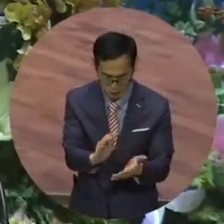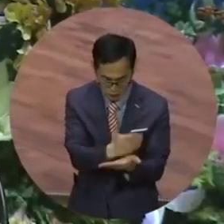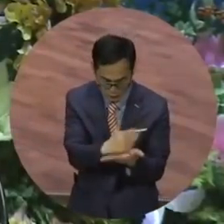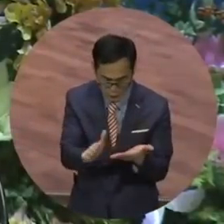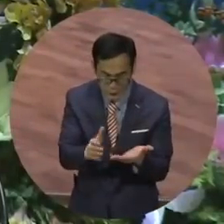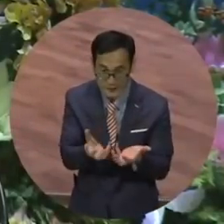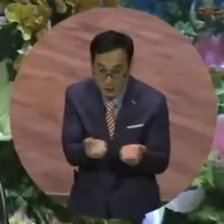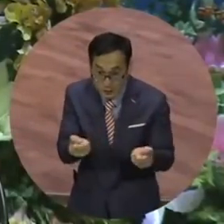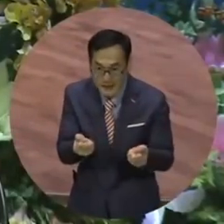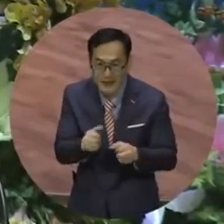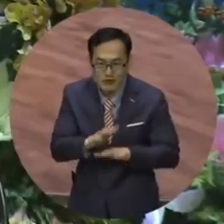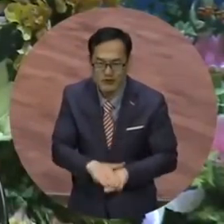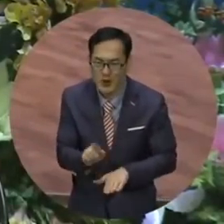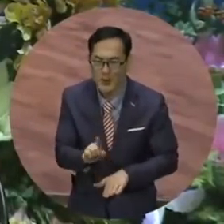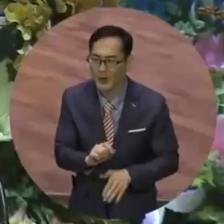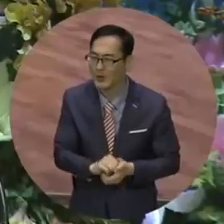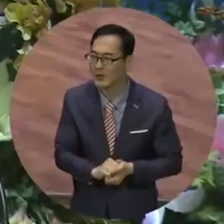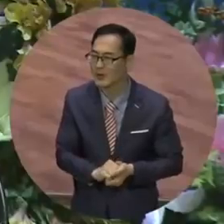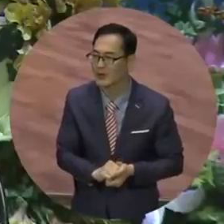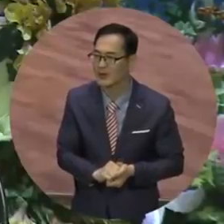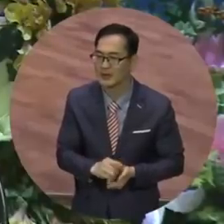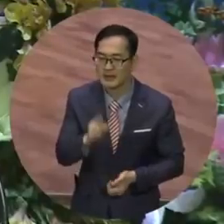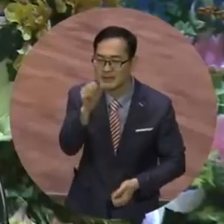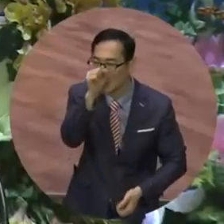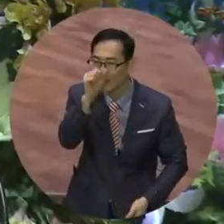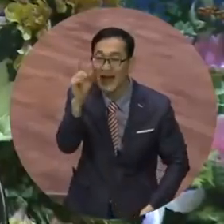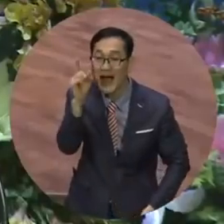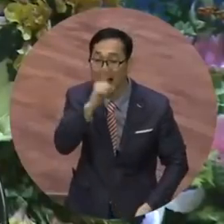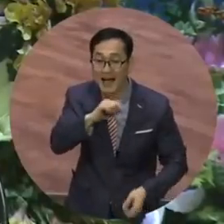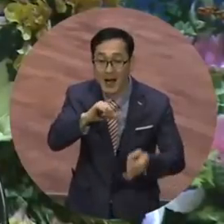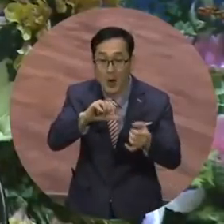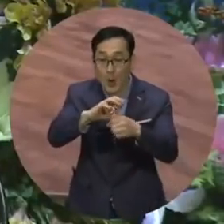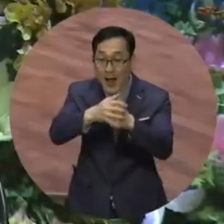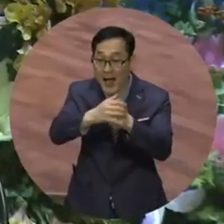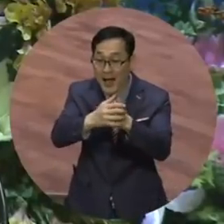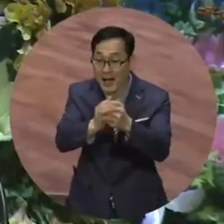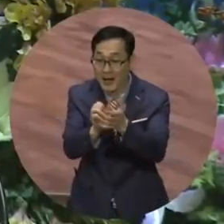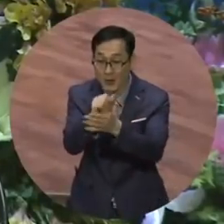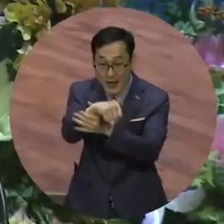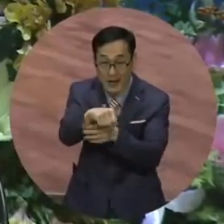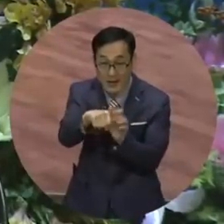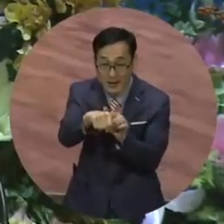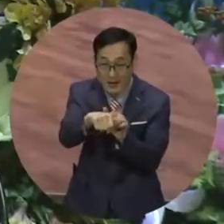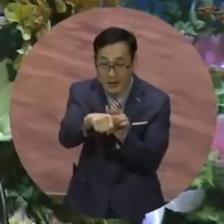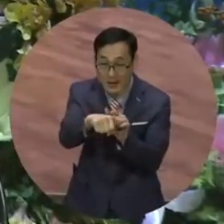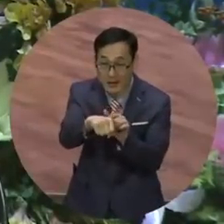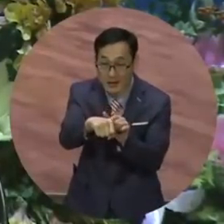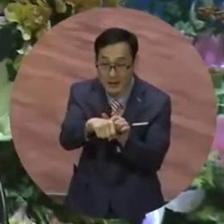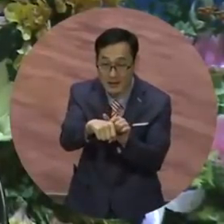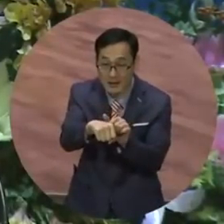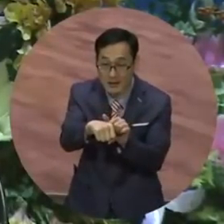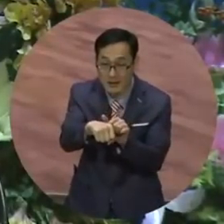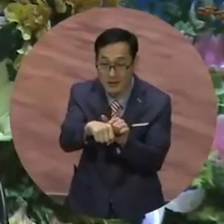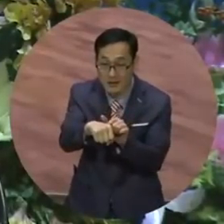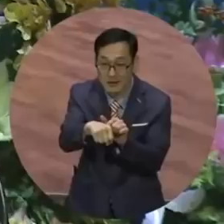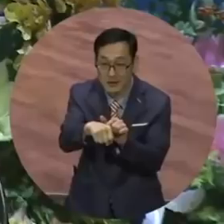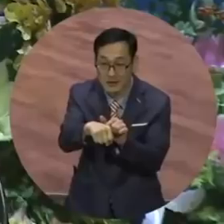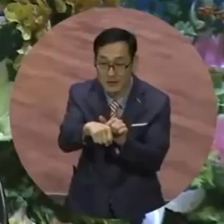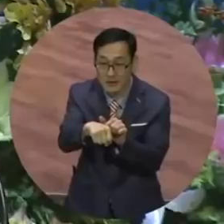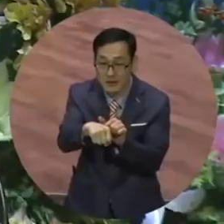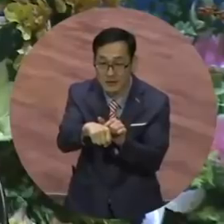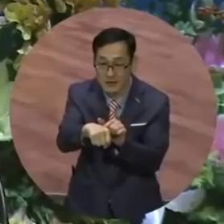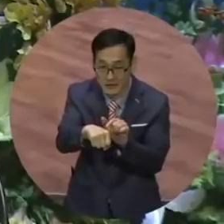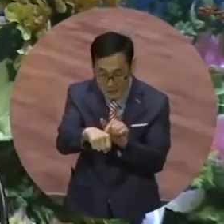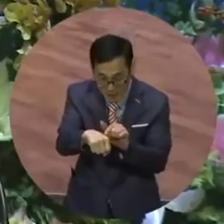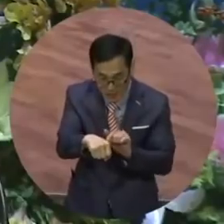선악과라는 과일이에요. 그건 과일에 무슨 독이 있는 게 아니에요. 약속이에요. 약속. 그 약속에서 이거를 절대로 먹지